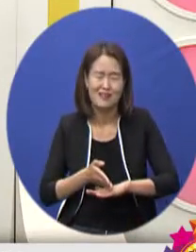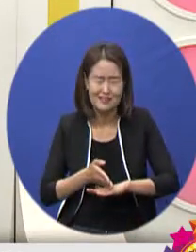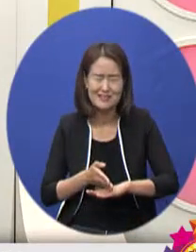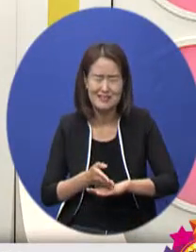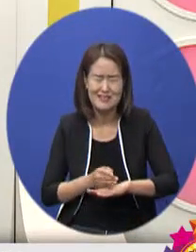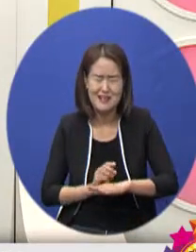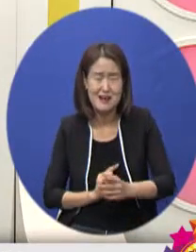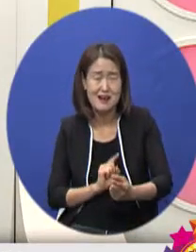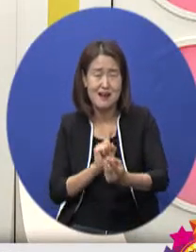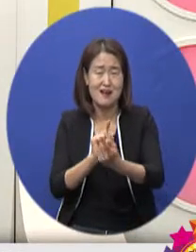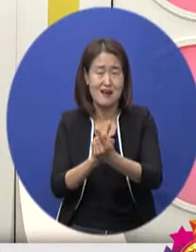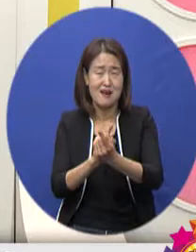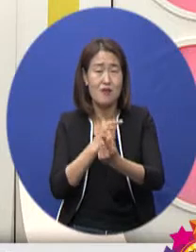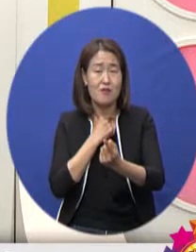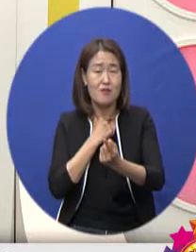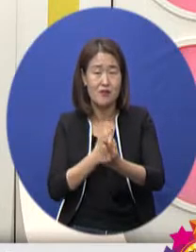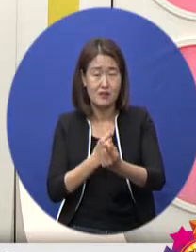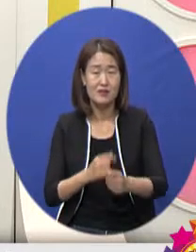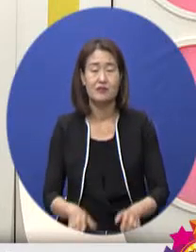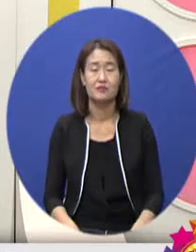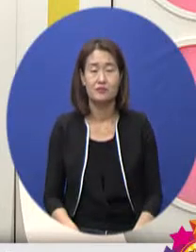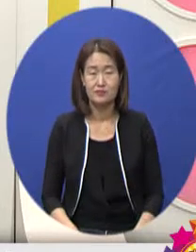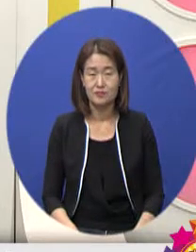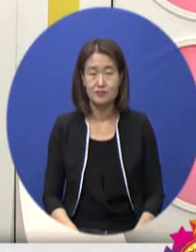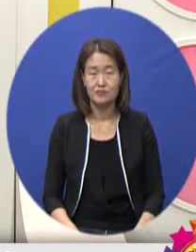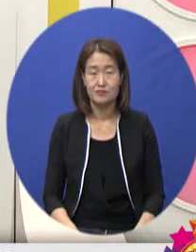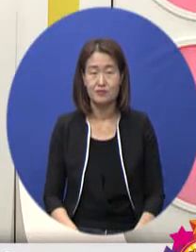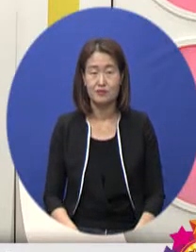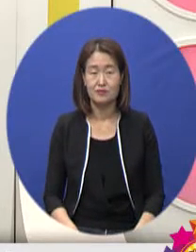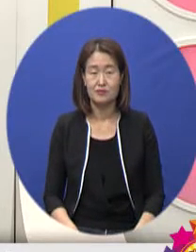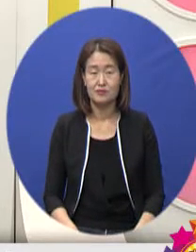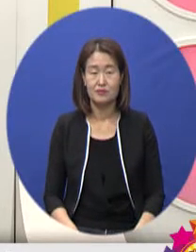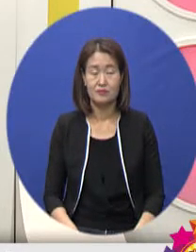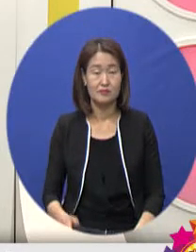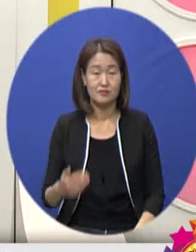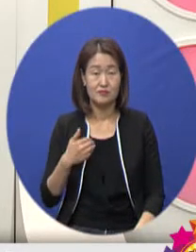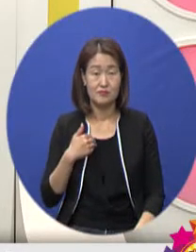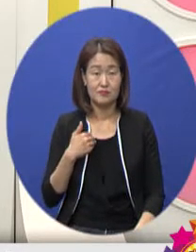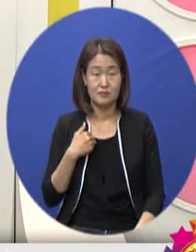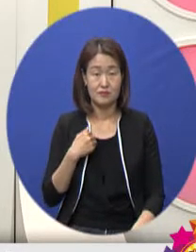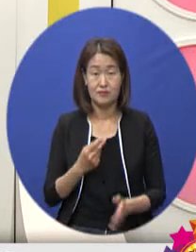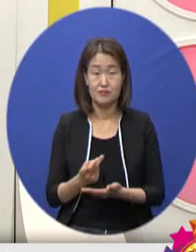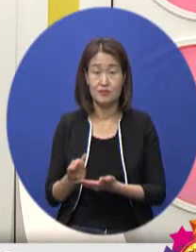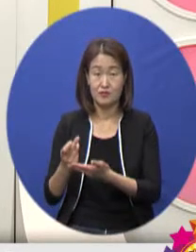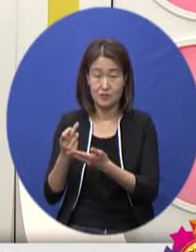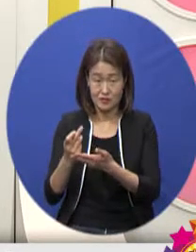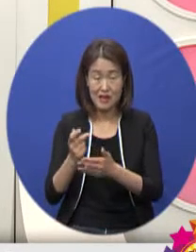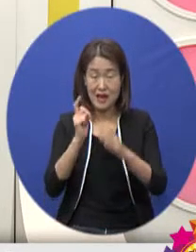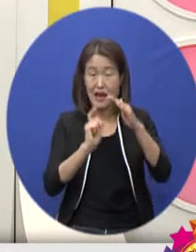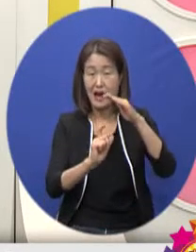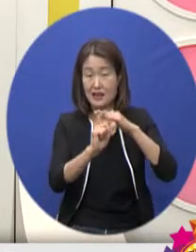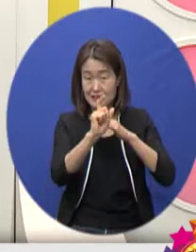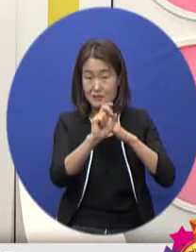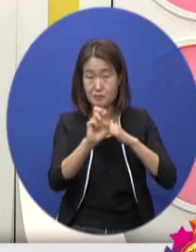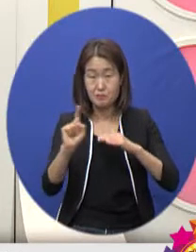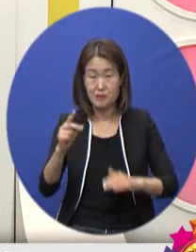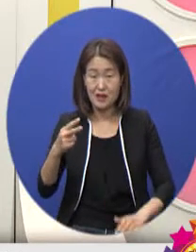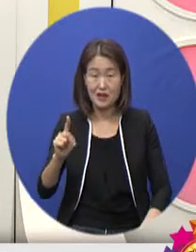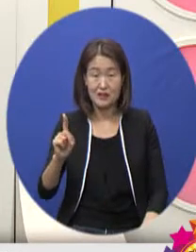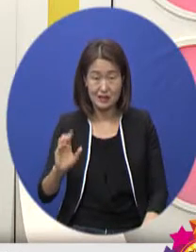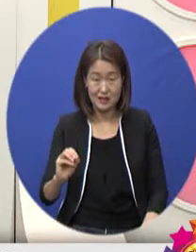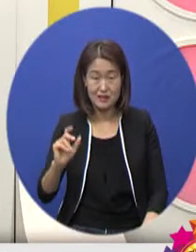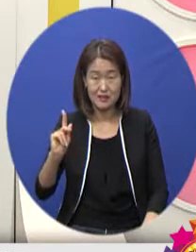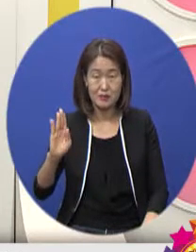바라겠습니다. 네. 그리고 제가 저기 우리 그 저 그 우리 형을 아침마당을 통해 가지고요 방송 네. 네.